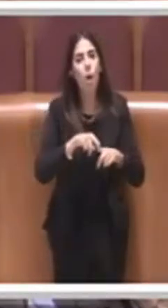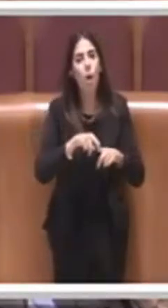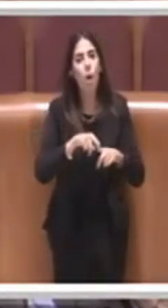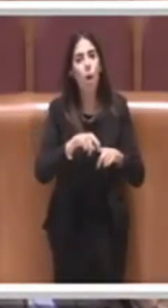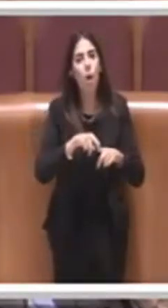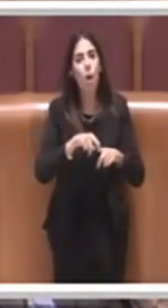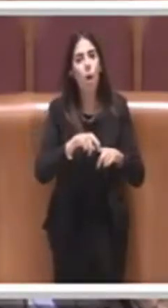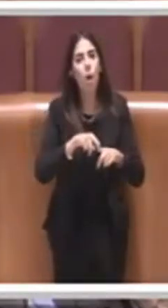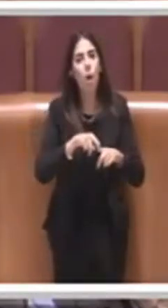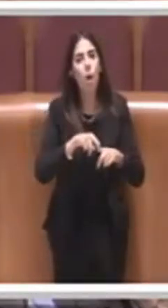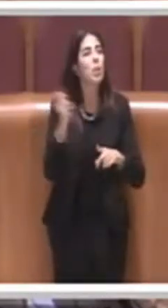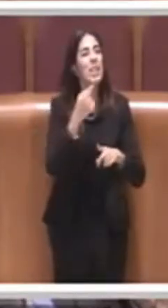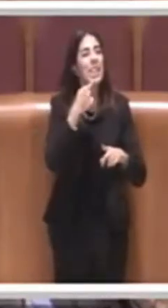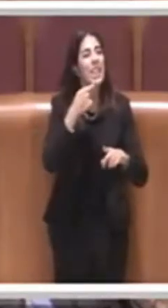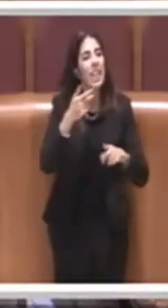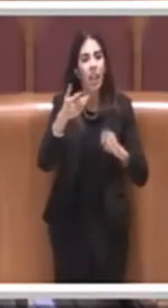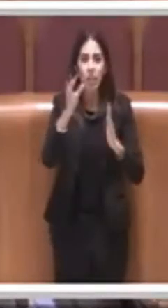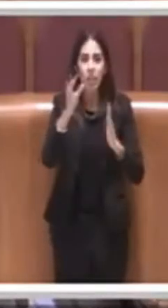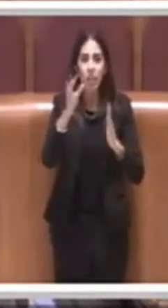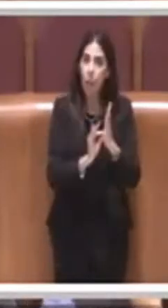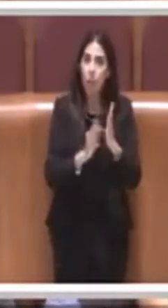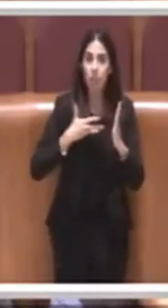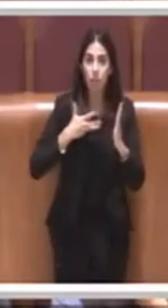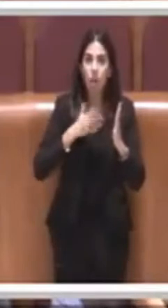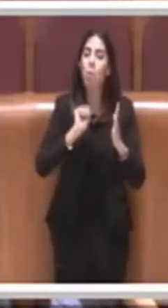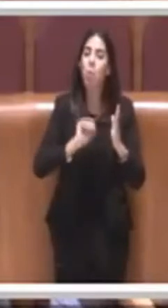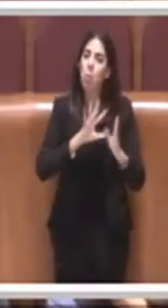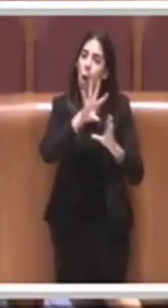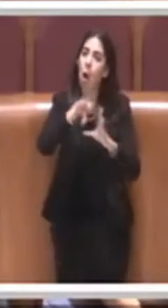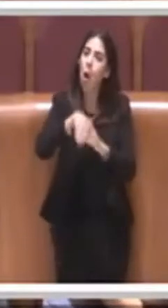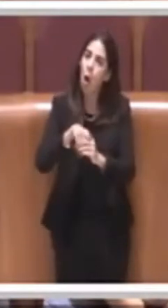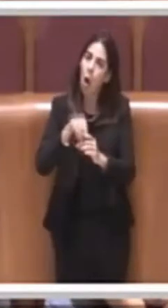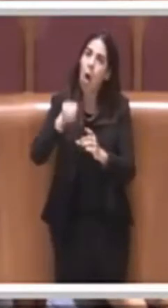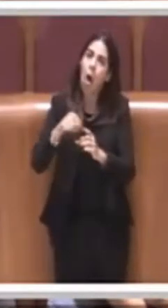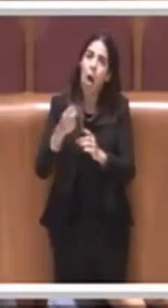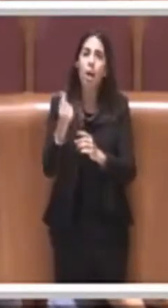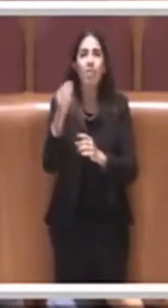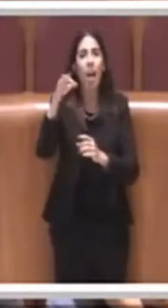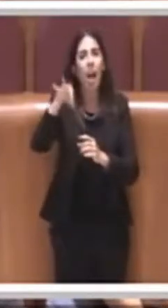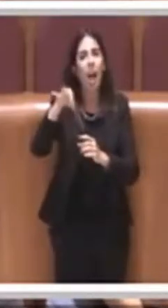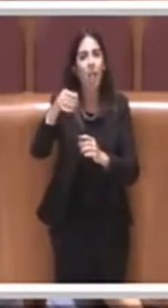potranno accedere a prezzi di locazione calmierati. Grazie.